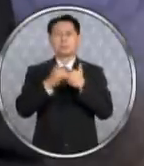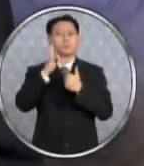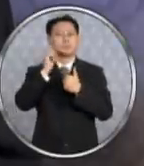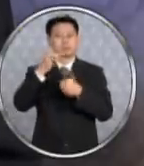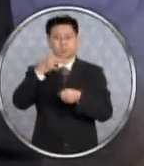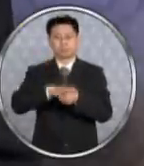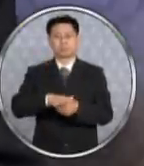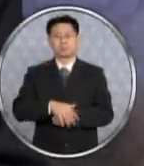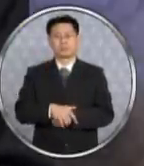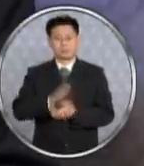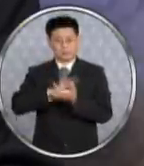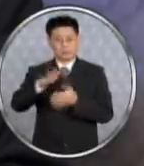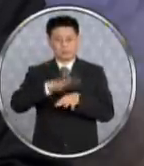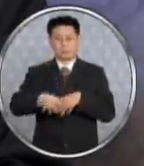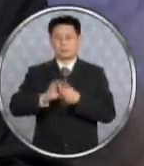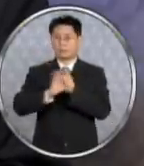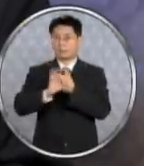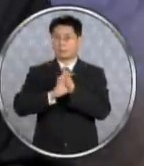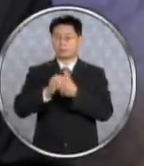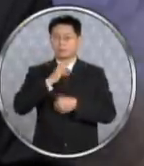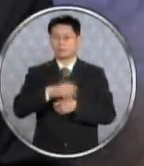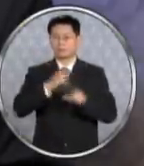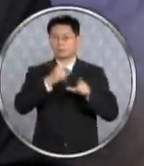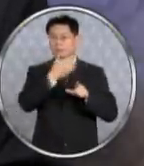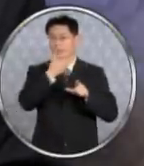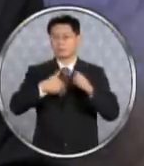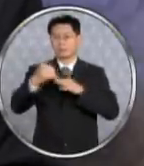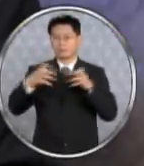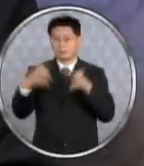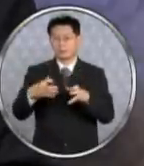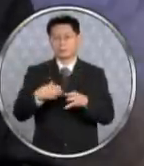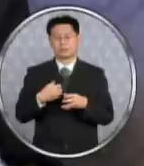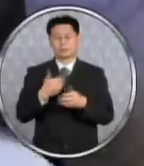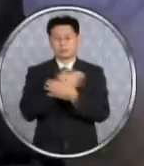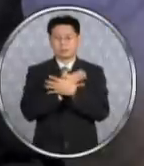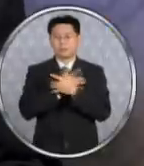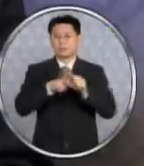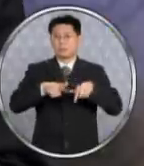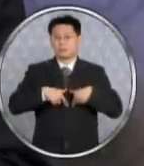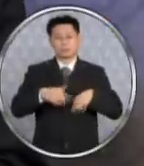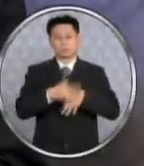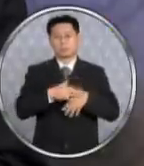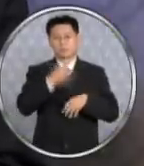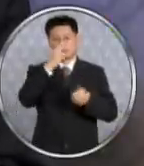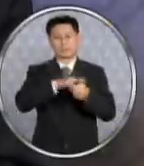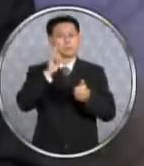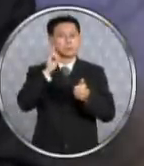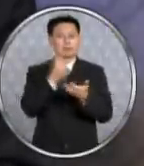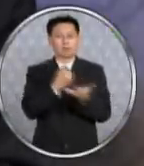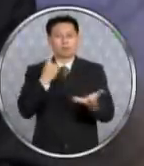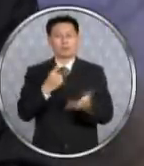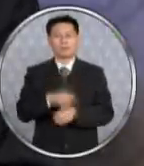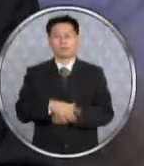补助，未来并将试办公司协力的托育中心，绝不让妇女跟职场脱节。我更相